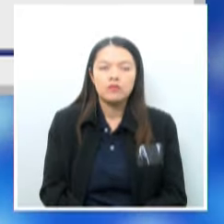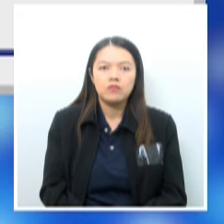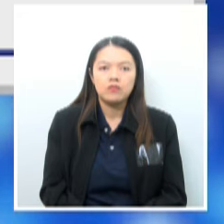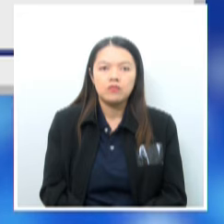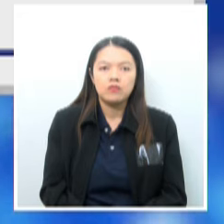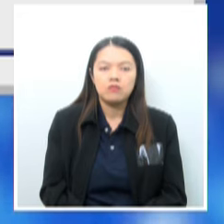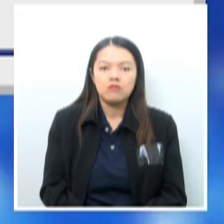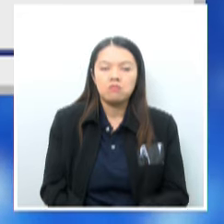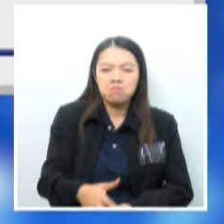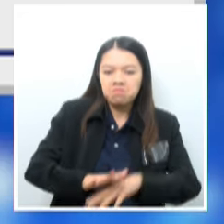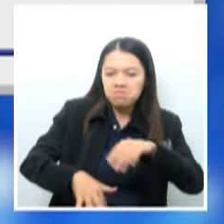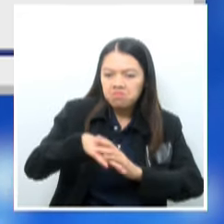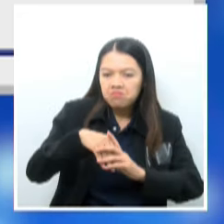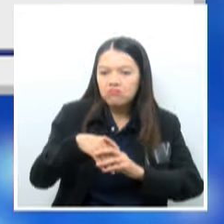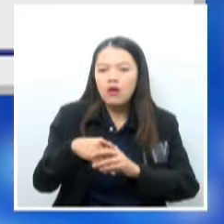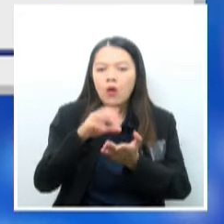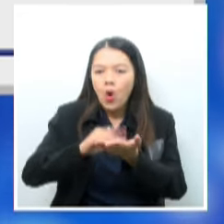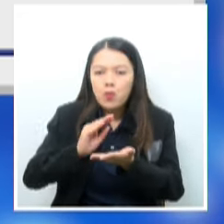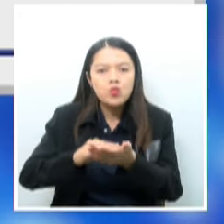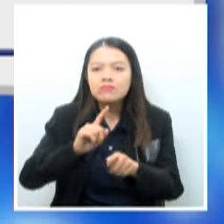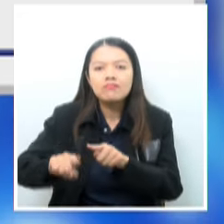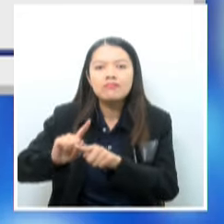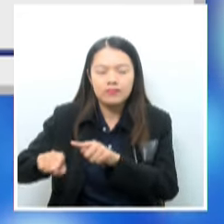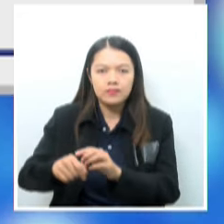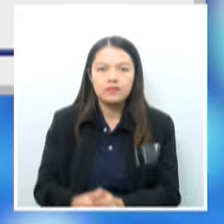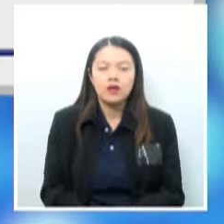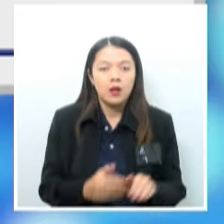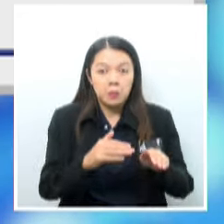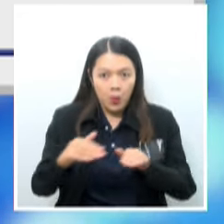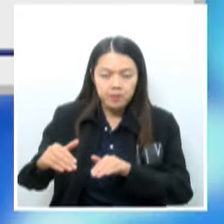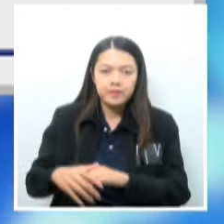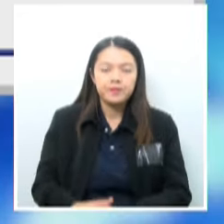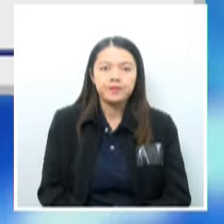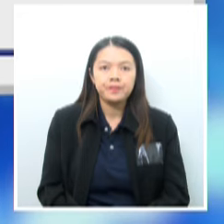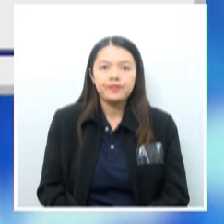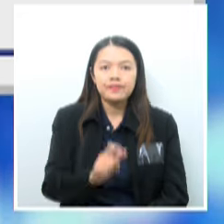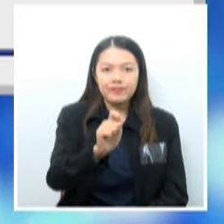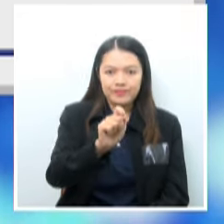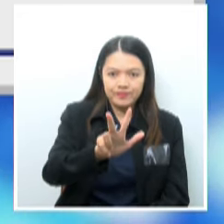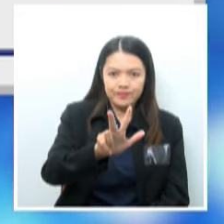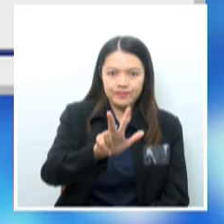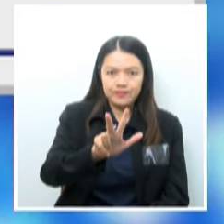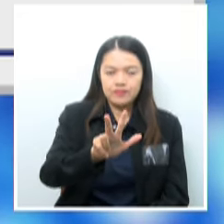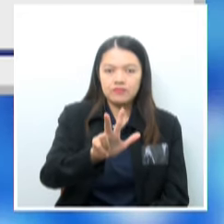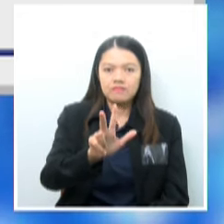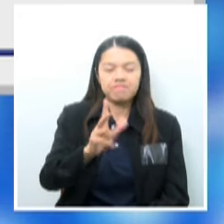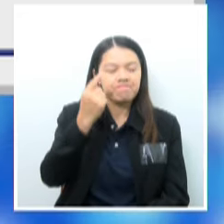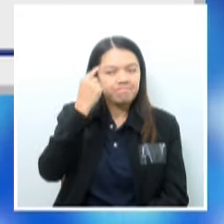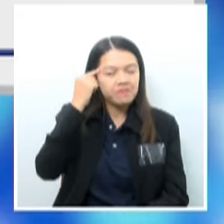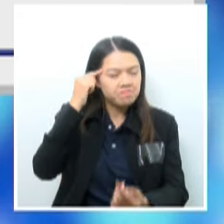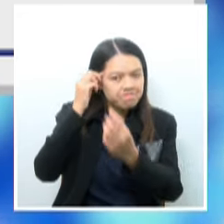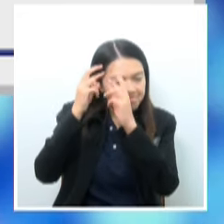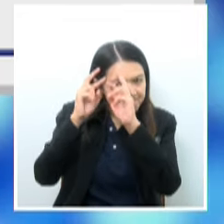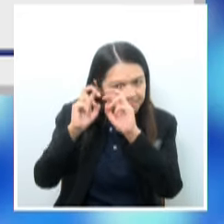ของเครื่องมือในเรื่องของ data ต่างๆอันนี้เราต้องมีความพร้อมและ A ที่3ก็คือในเรื่องของ attitude ก็คือทัศนคติ